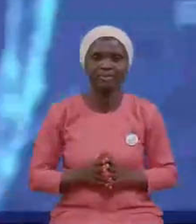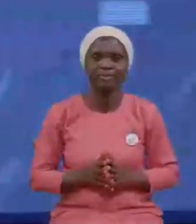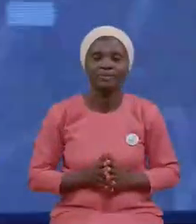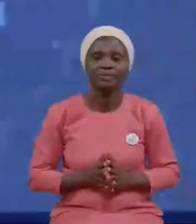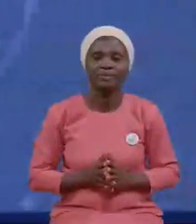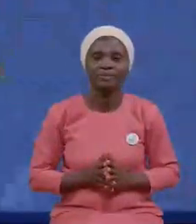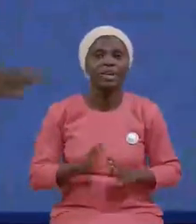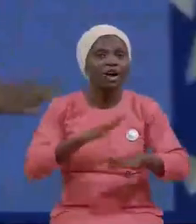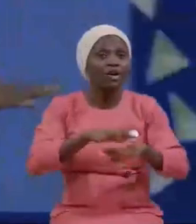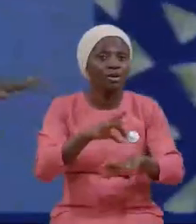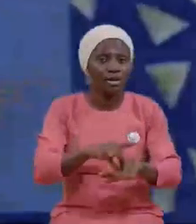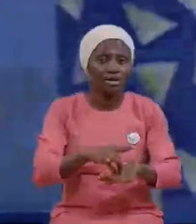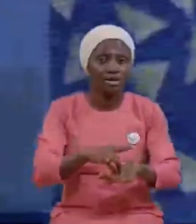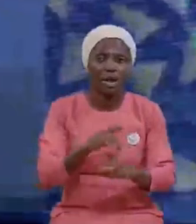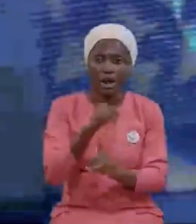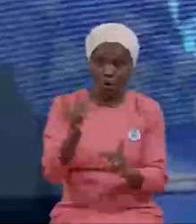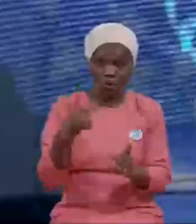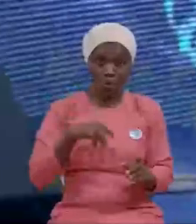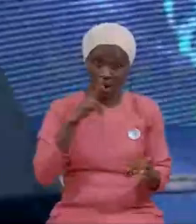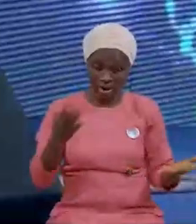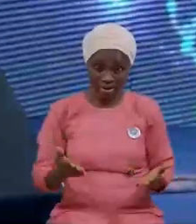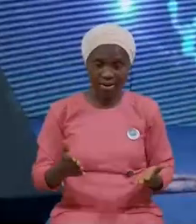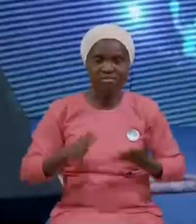Et sur la terre, là où nous sommes maintenant, paix.